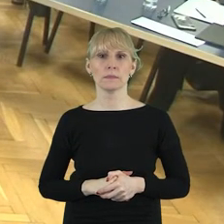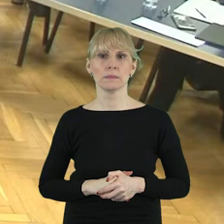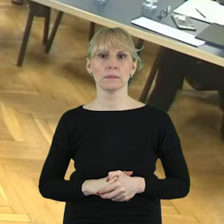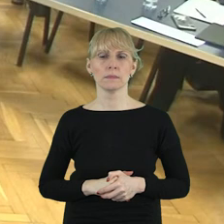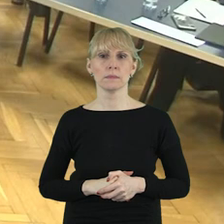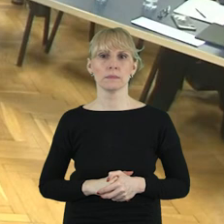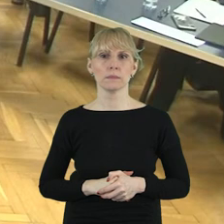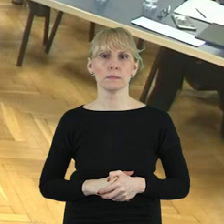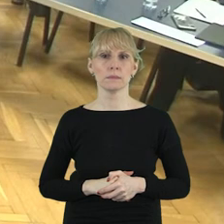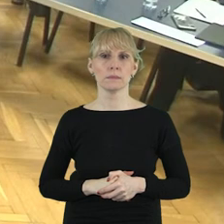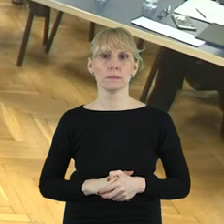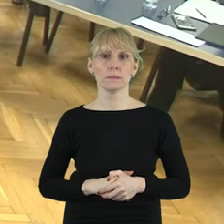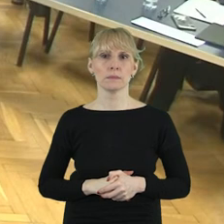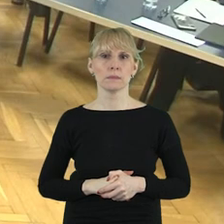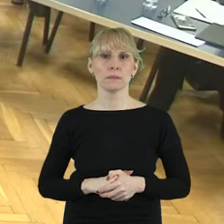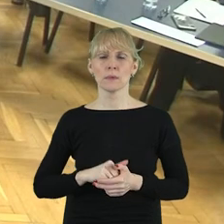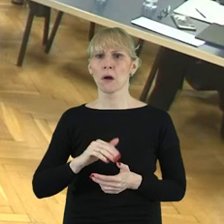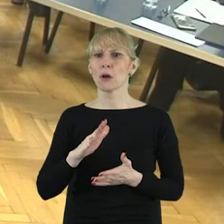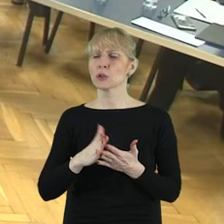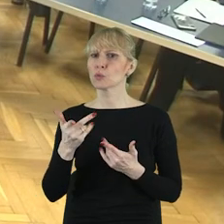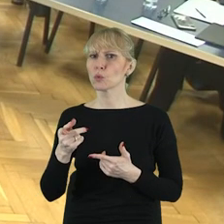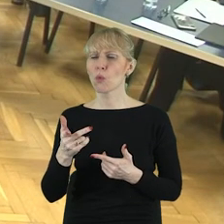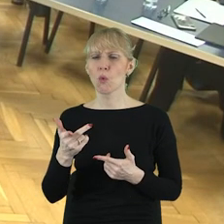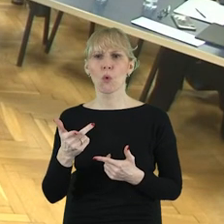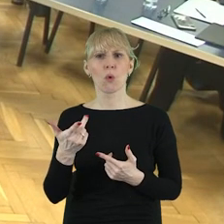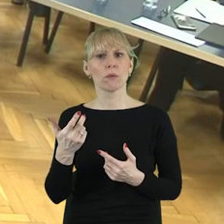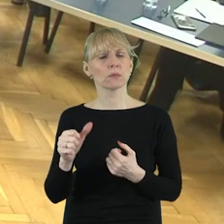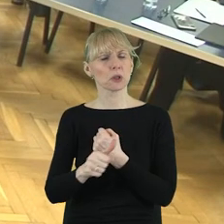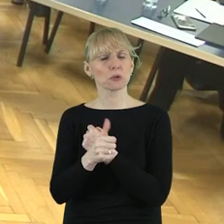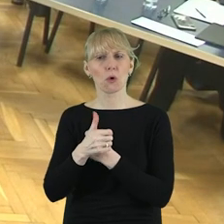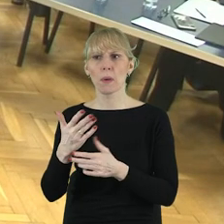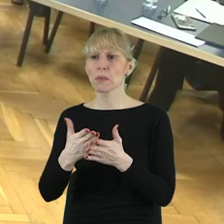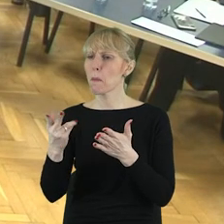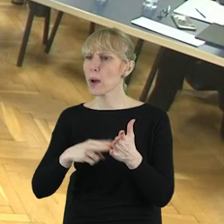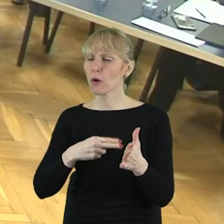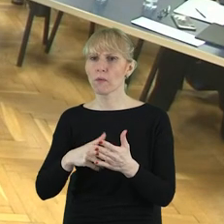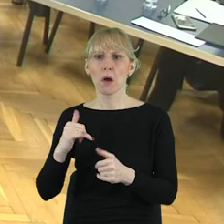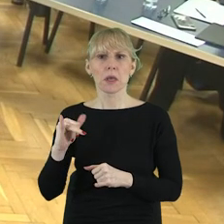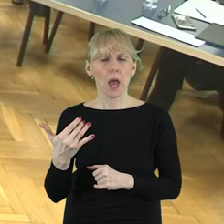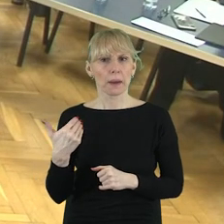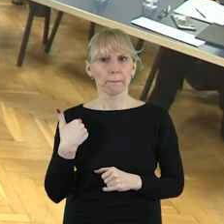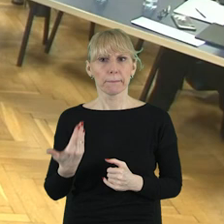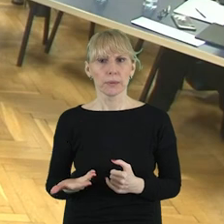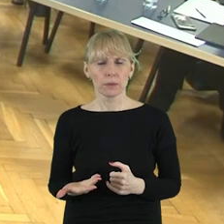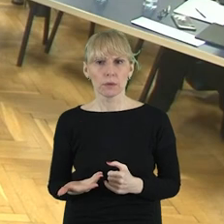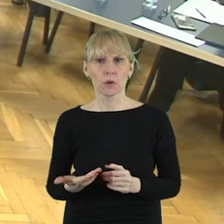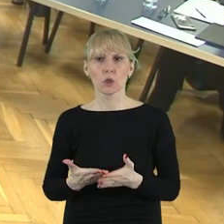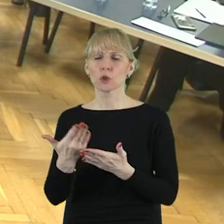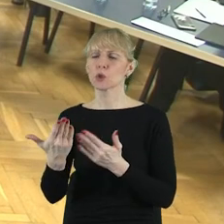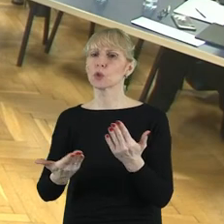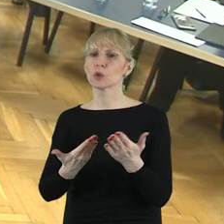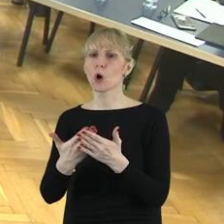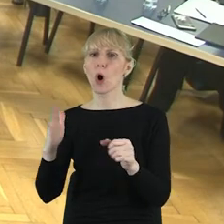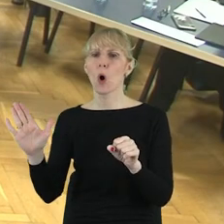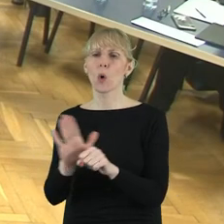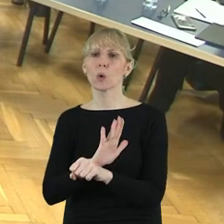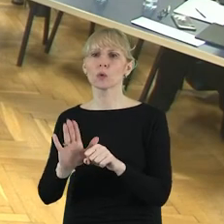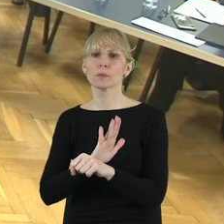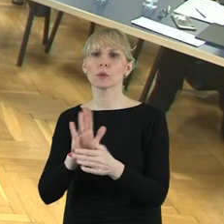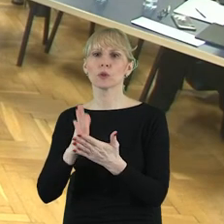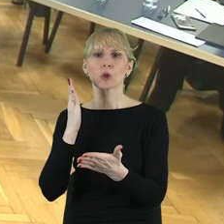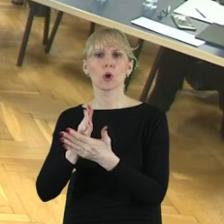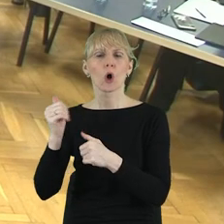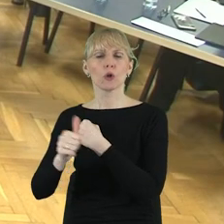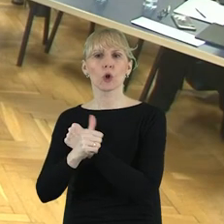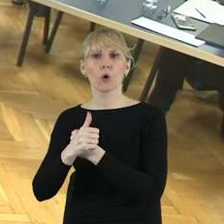jakich sektorów brakowało, w jakiej gminie, jeśli ich rzeczywiście brakowało. Chciałbym się również dowiedzieć, czy uzupełnienia wniosków dotyczyły